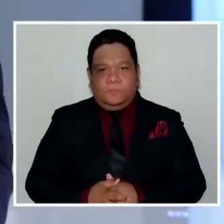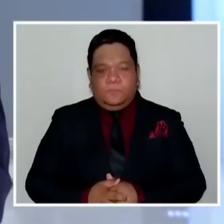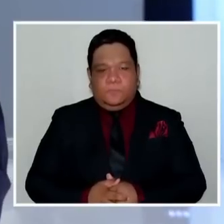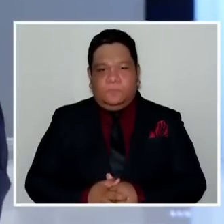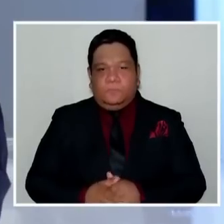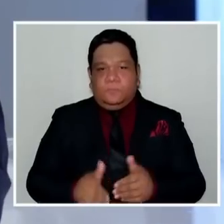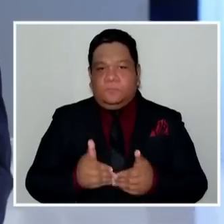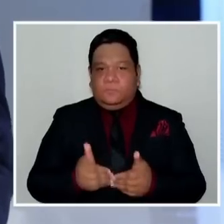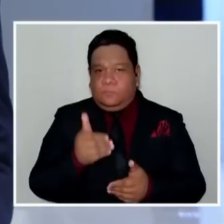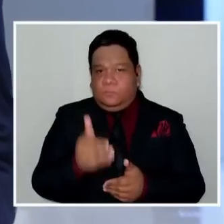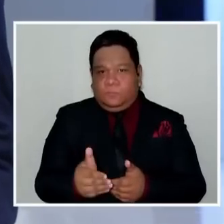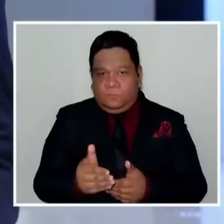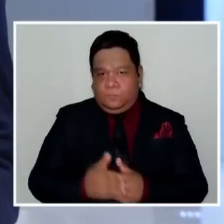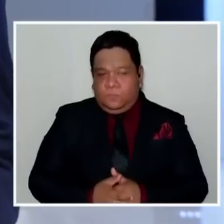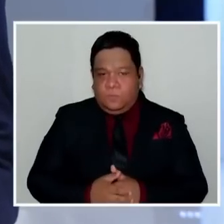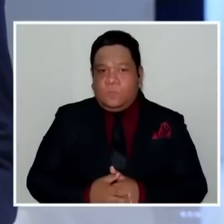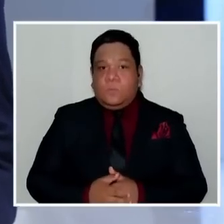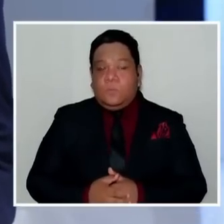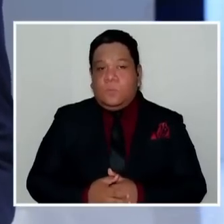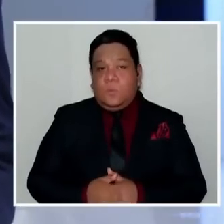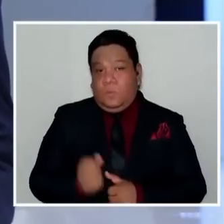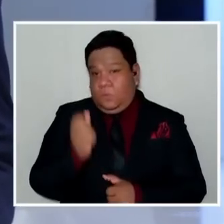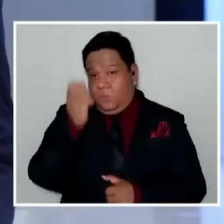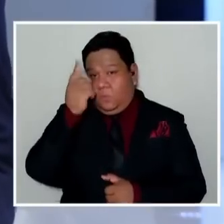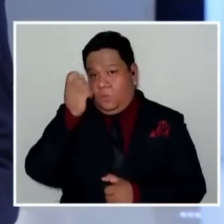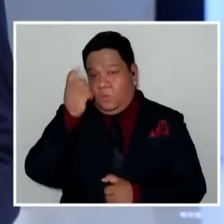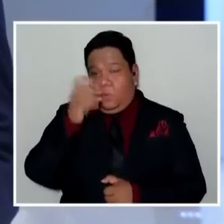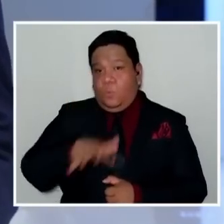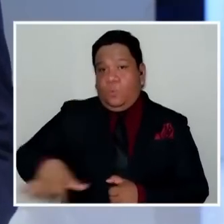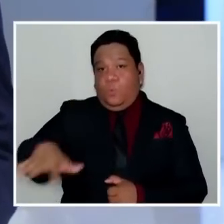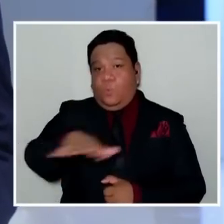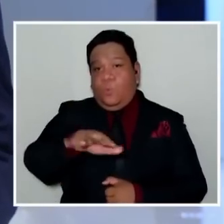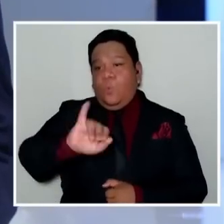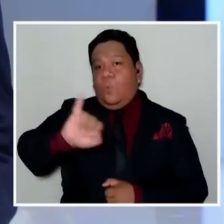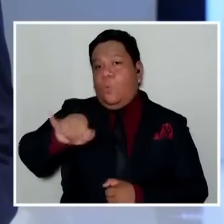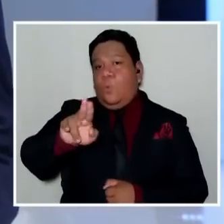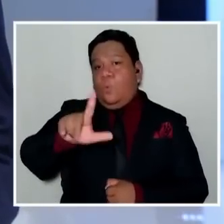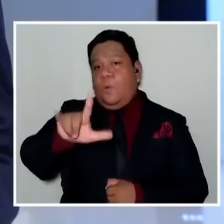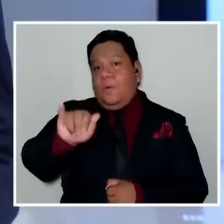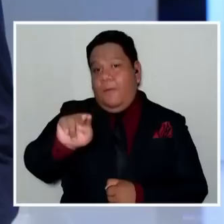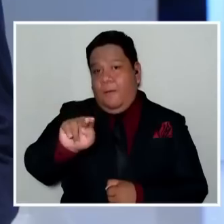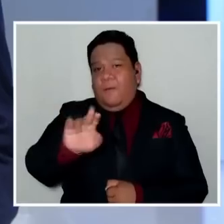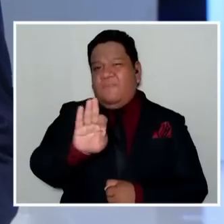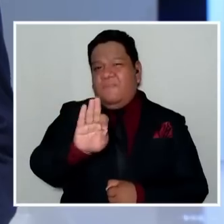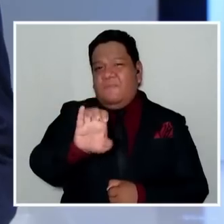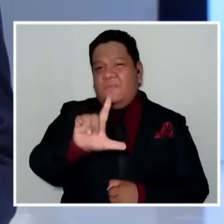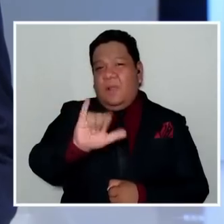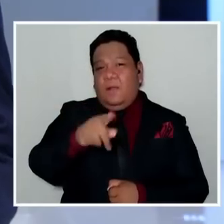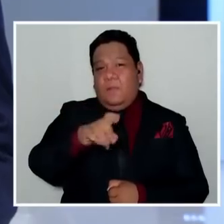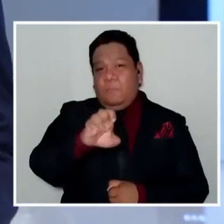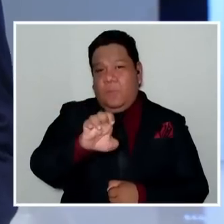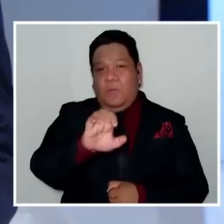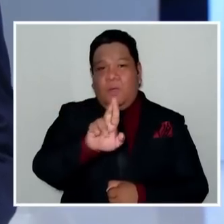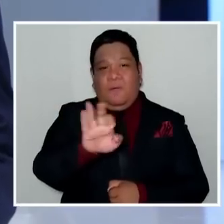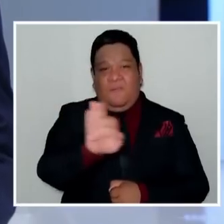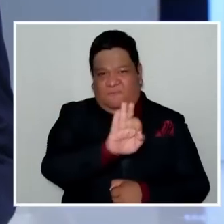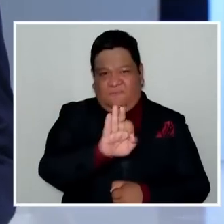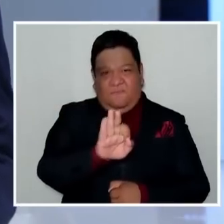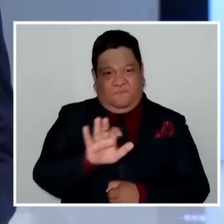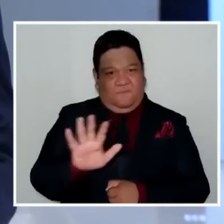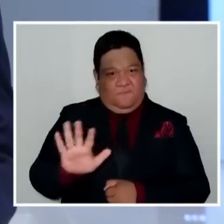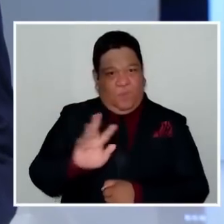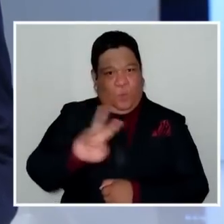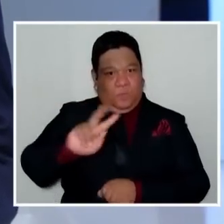Samantala, natili pa rin sa Julian Felipe Reef sa West Philippine Sea ang mahigit sa 100 barko ng Chinese Maritime